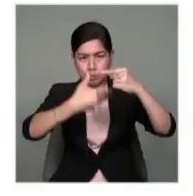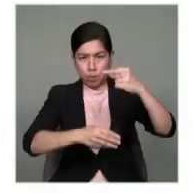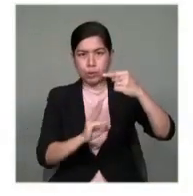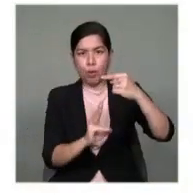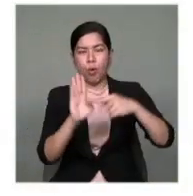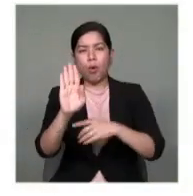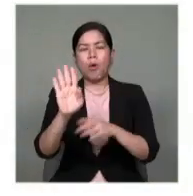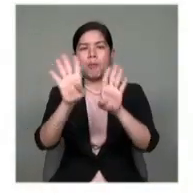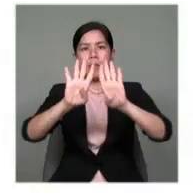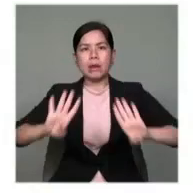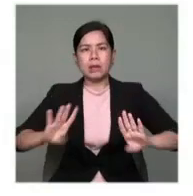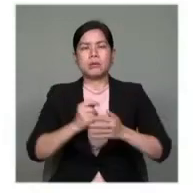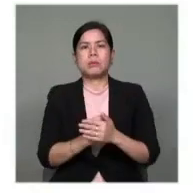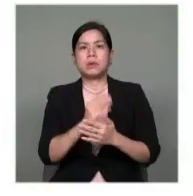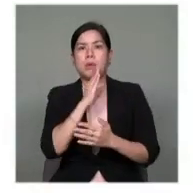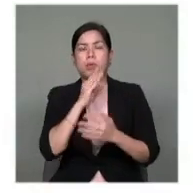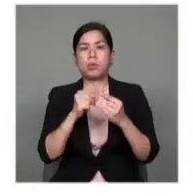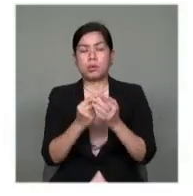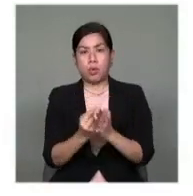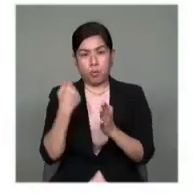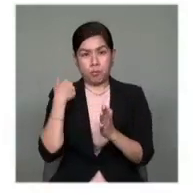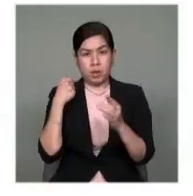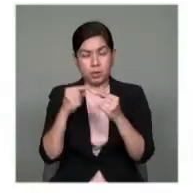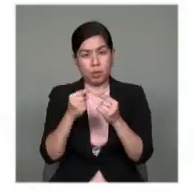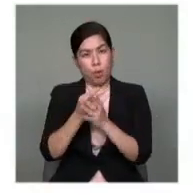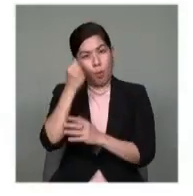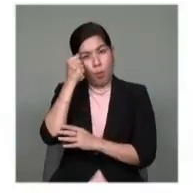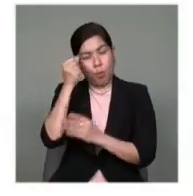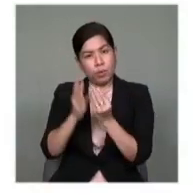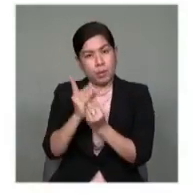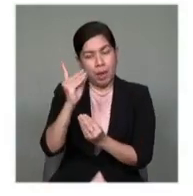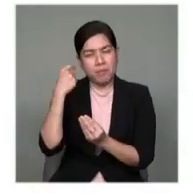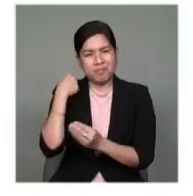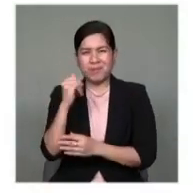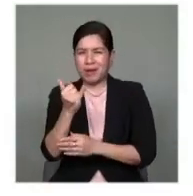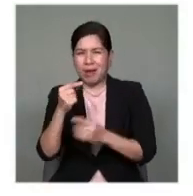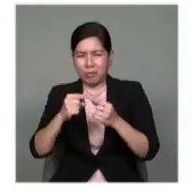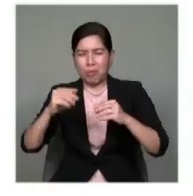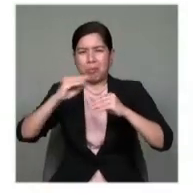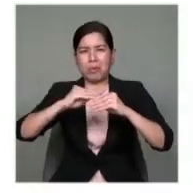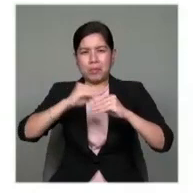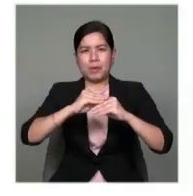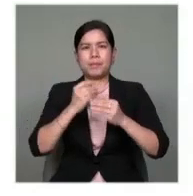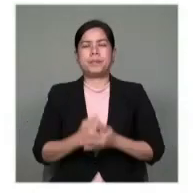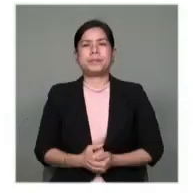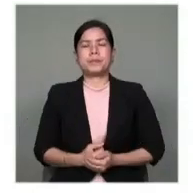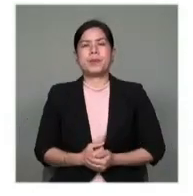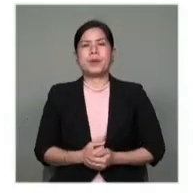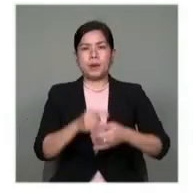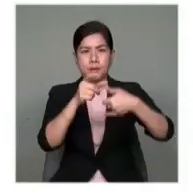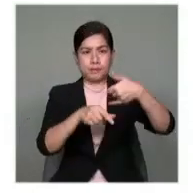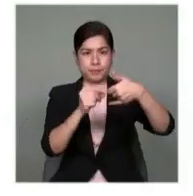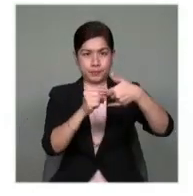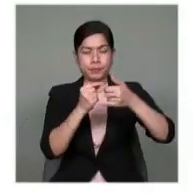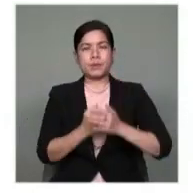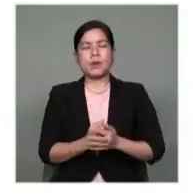กแค่2วันเท่านั้นค่ะน่าจะแซงไทยเรียบร้อยนะคะรองศาสตราจารย์นายแพทย์ธีระวรัฒนารัตน์อาจารย์คณะแพทยศาสตร์จุฬาลงก